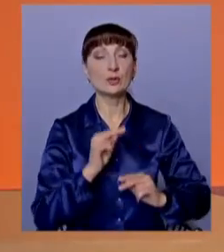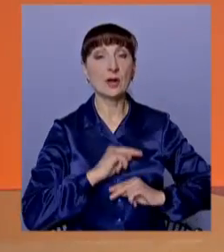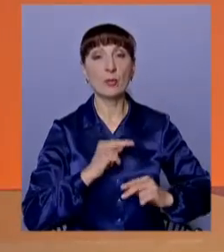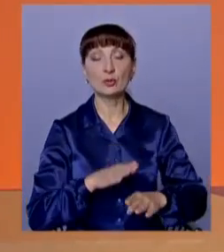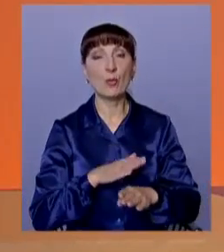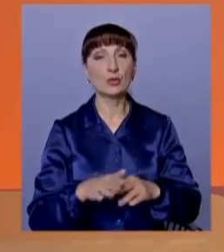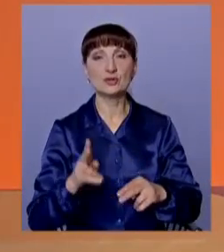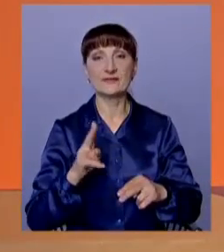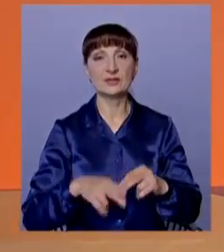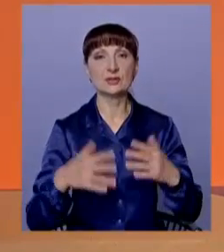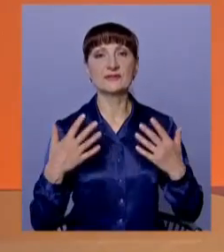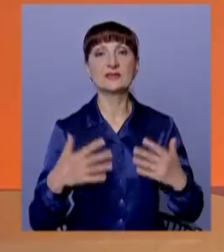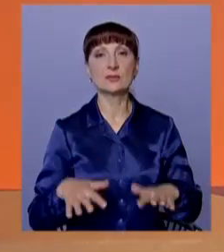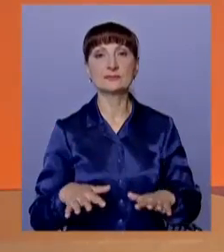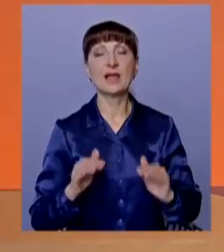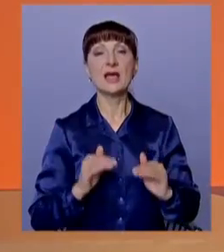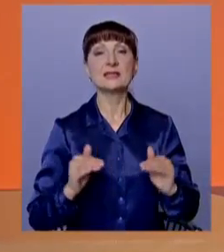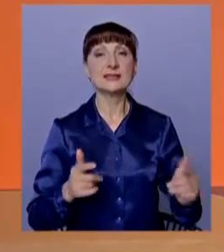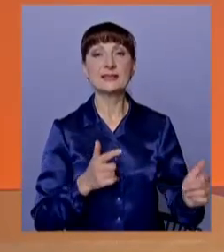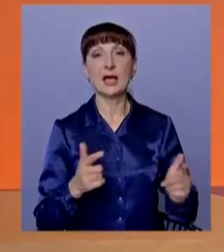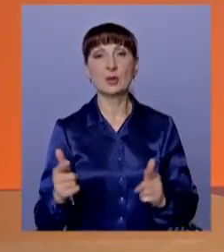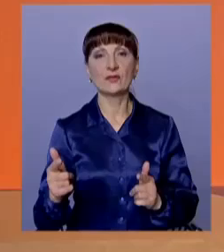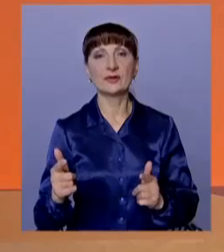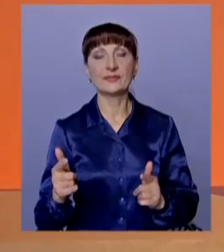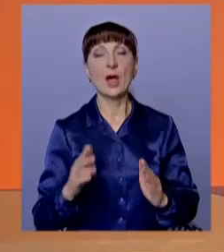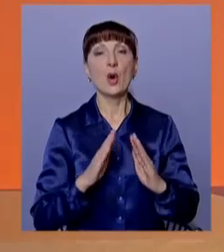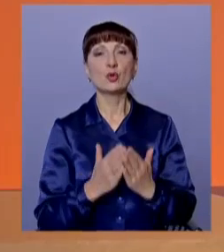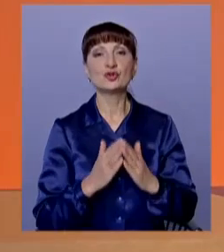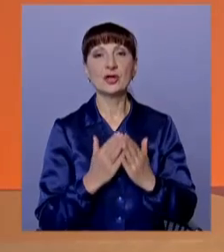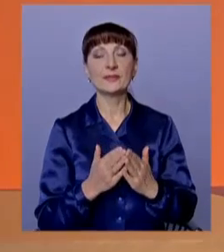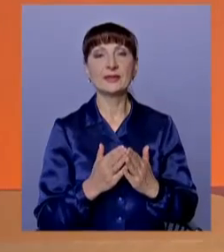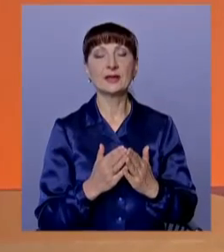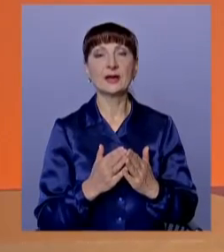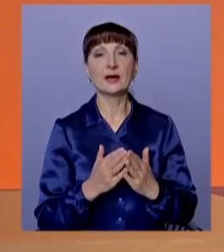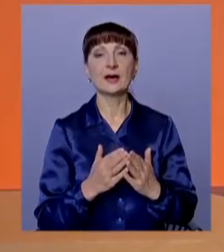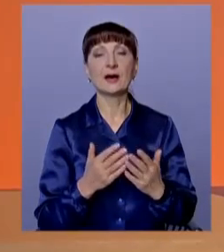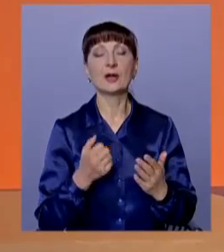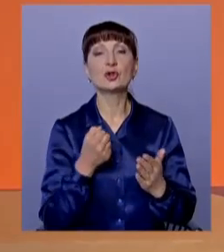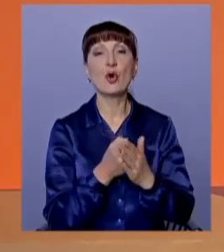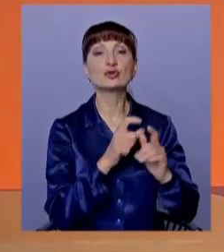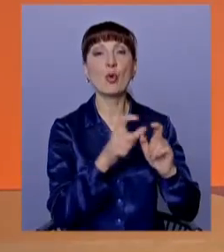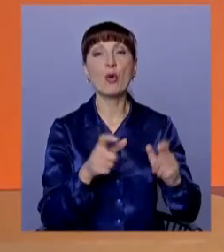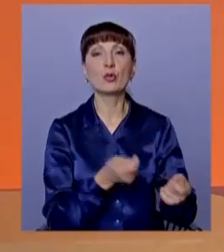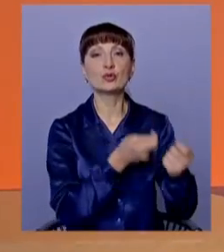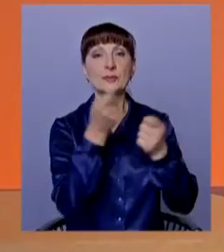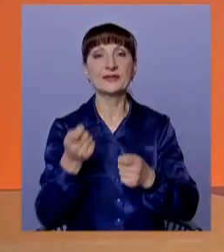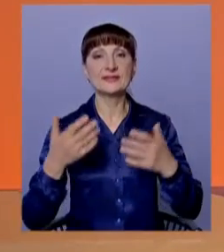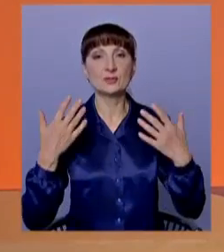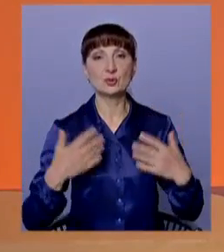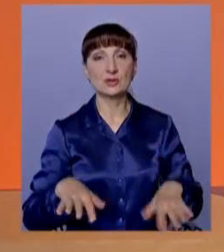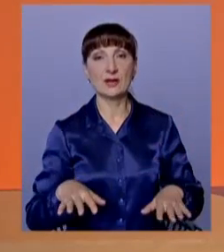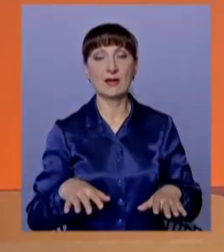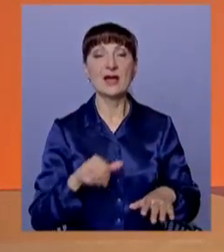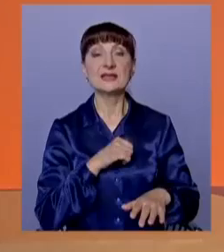полностью завершены. Дети готовы. Учебники до школ, до организации образования доставлены. Сейчас получают уже